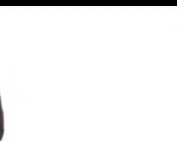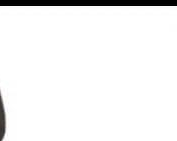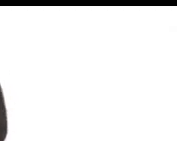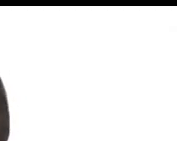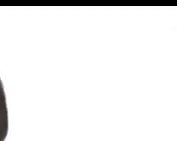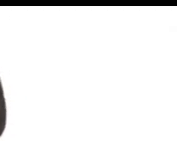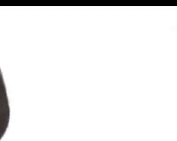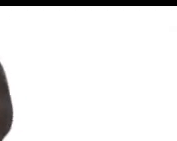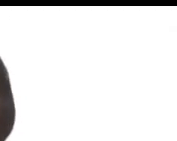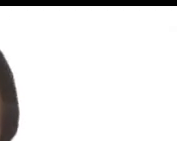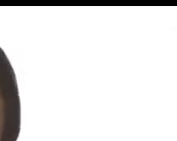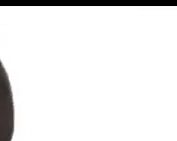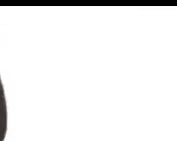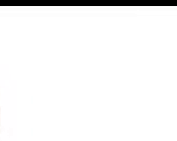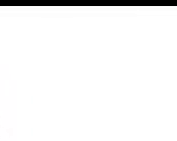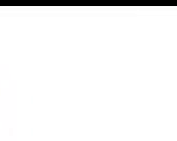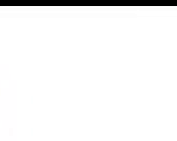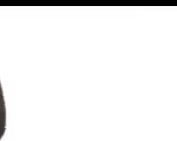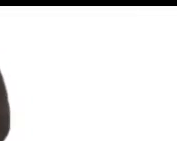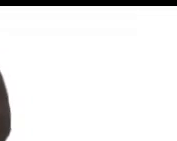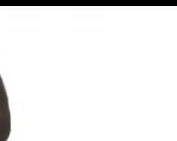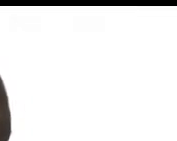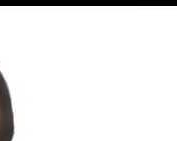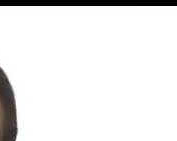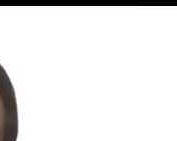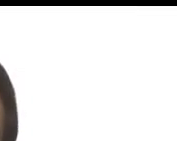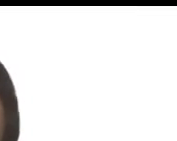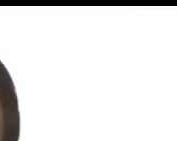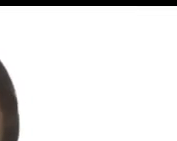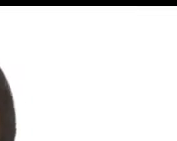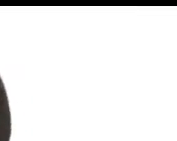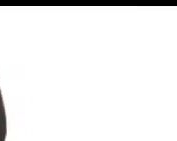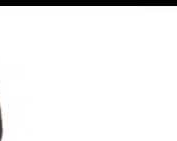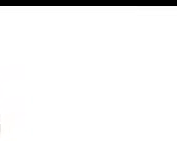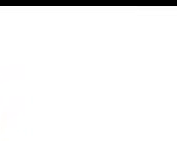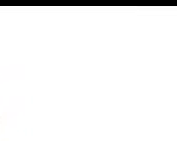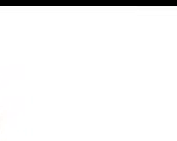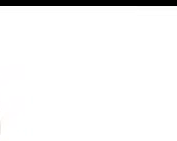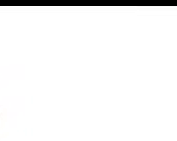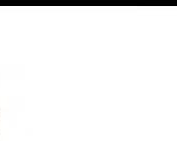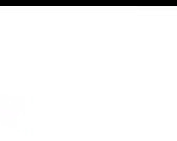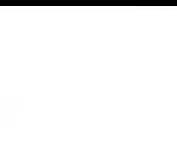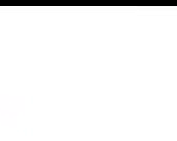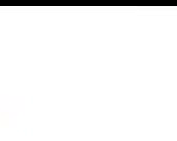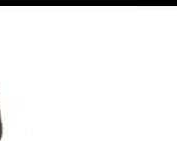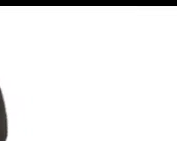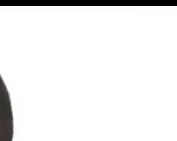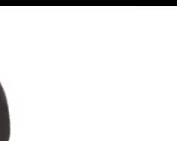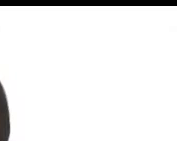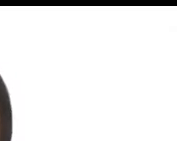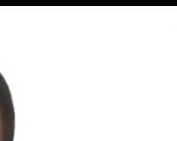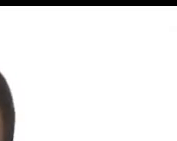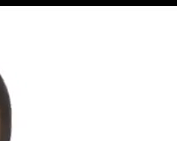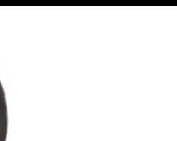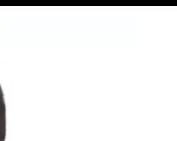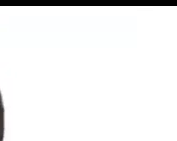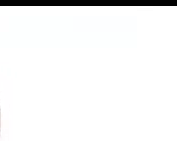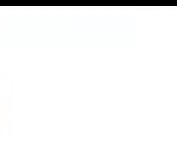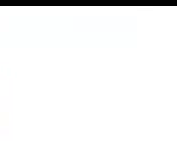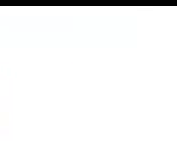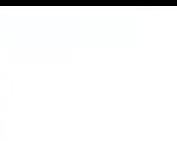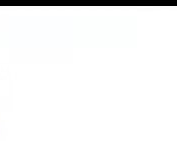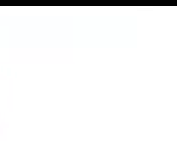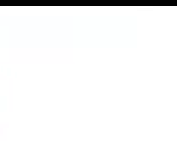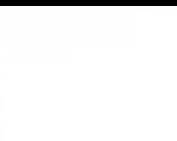Apabila semua institusi pemerintah bisa mengembangkan pengaduan masyarakat masing-masing karena pada dasarnya sebuah kemudian masyarakat